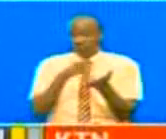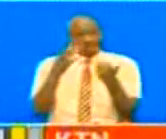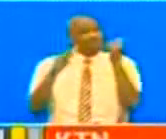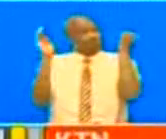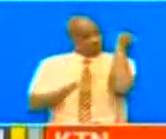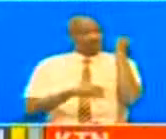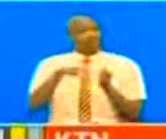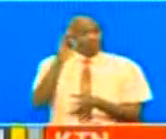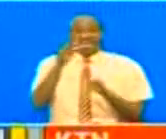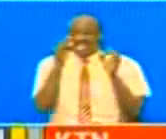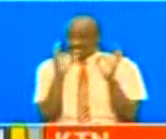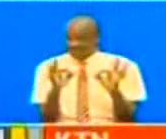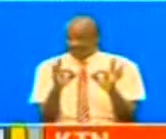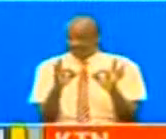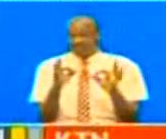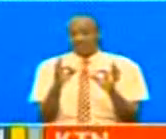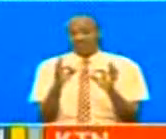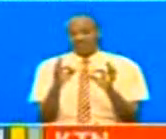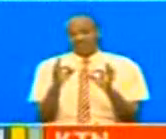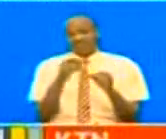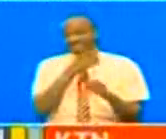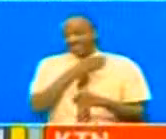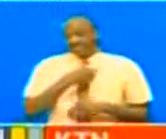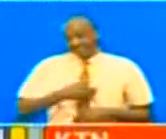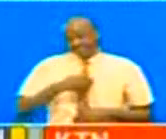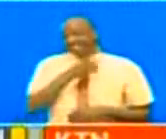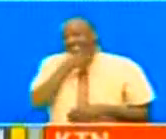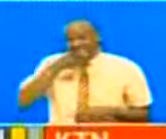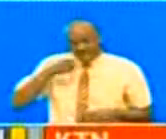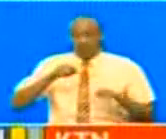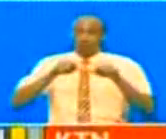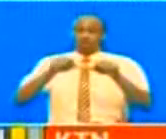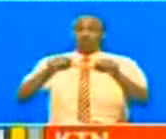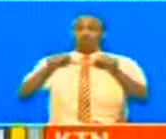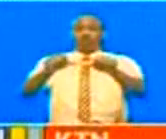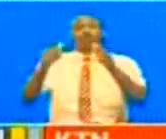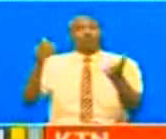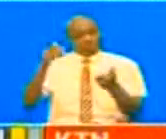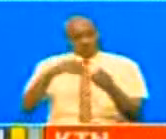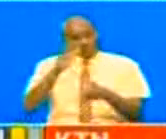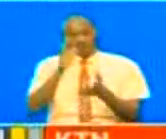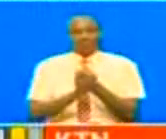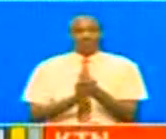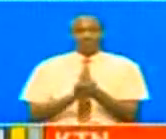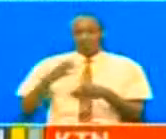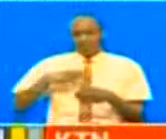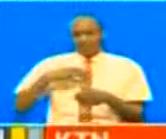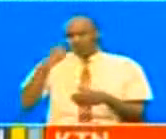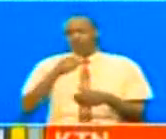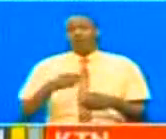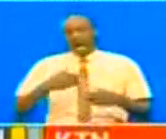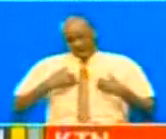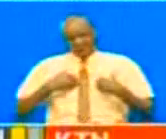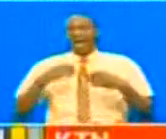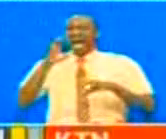mbaya zaidi iwapo kiangazi ama ukame utaendelea kuangaisha wakazi. Jamii ya wafugaji wanadaiwa